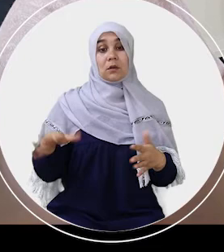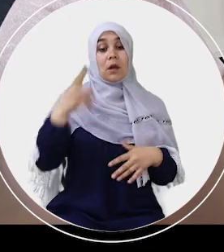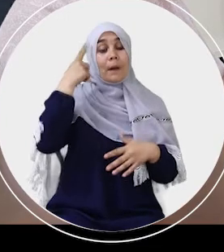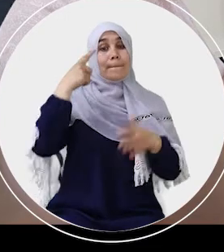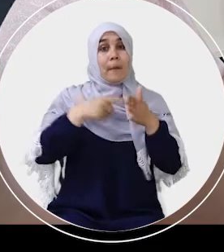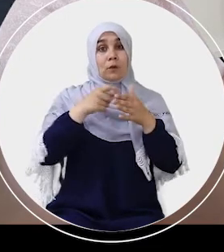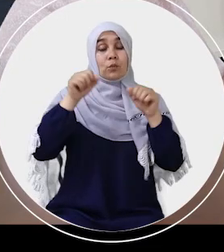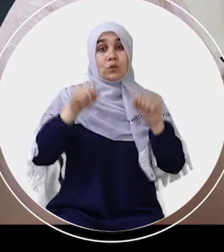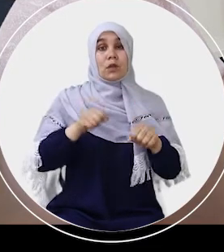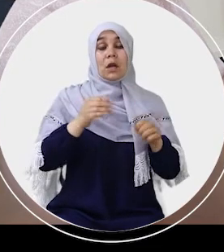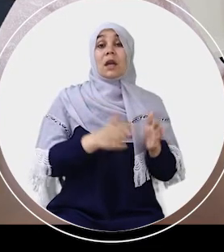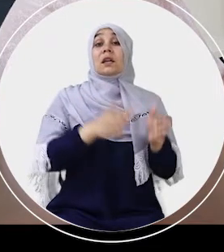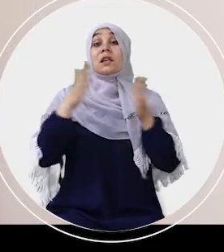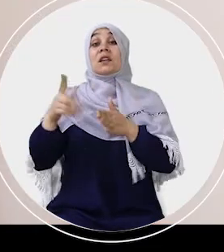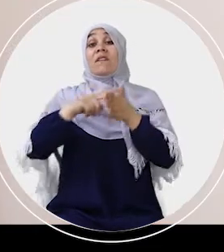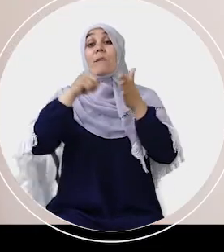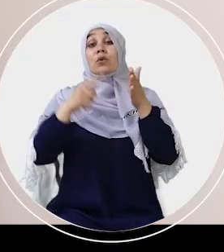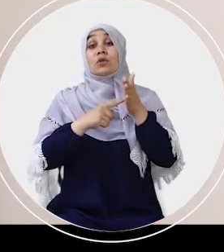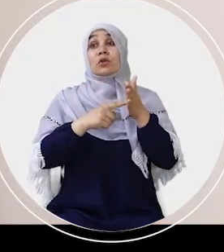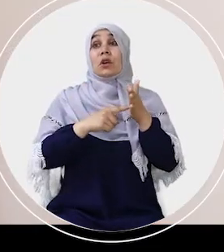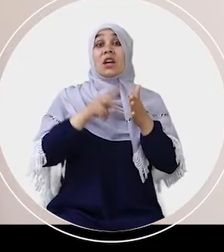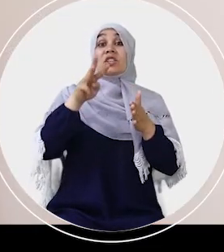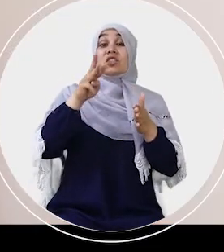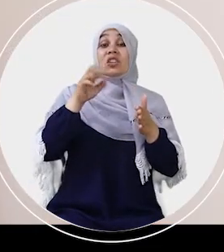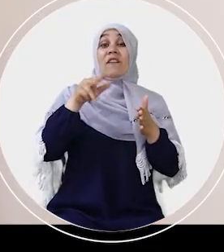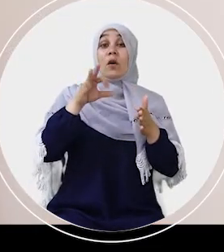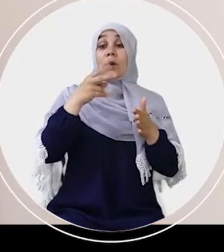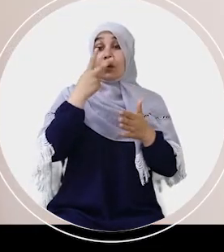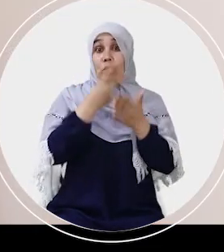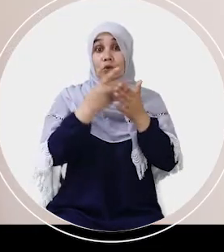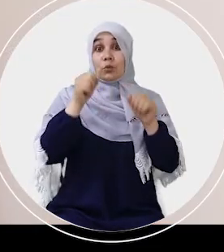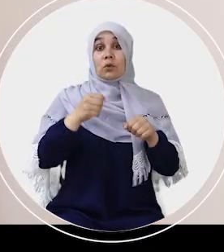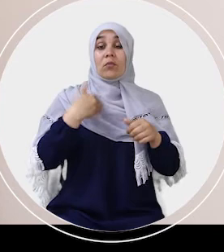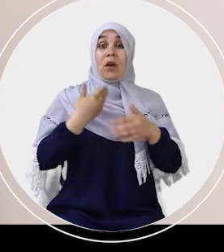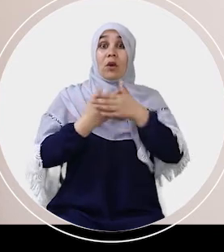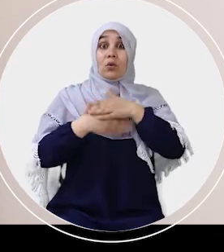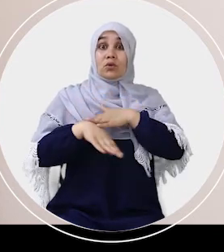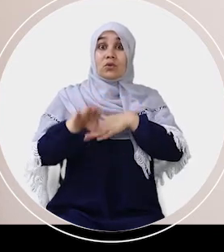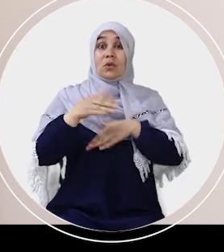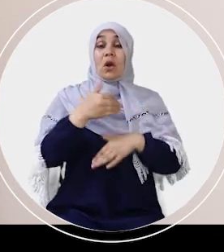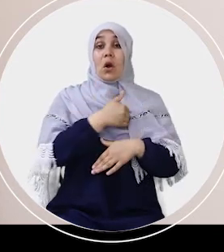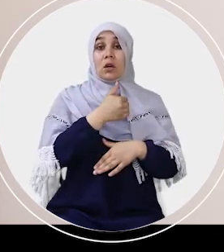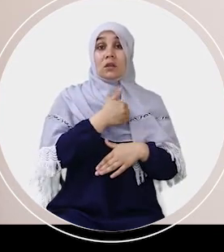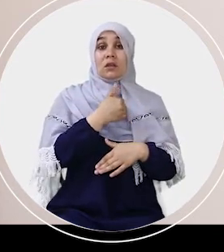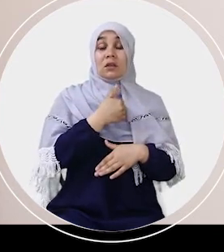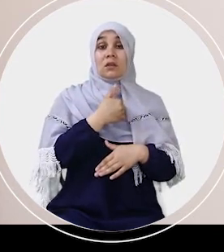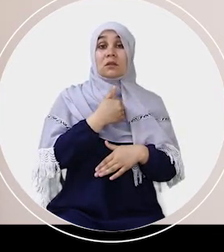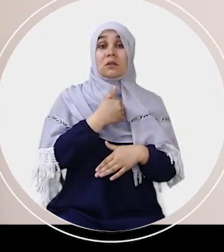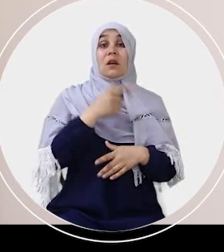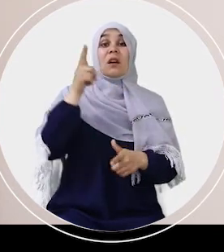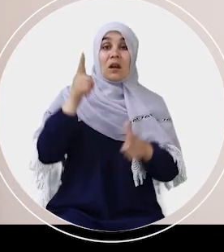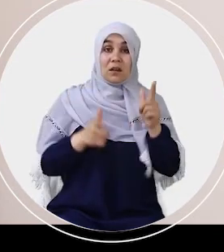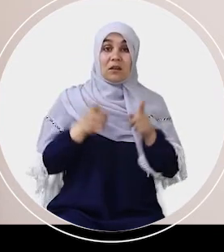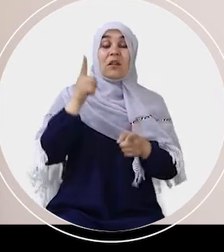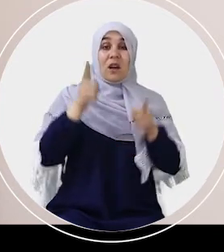qoladi. Keyingi savollarda berilgan javobdan kelib chiqqan holda va ketishini istaydi deganga ham ishonsa bo'ladi